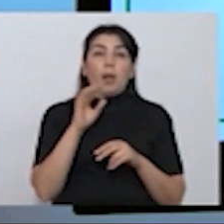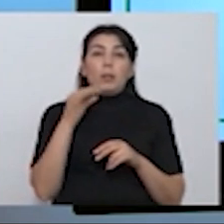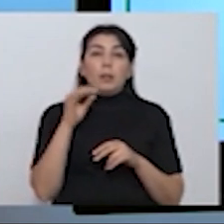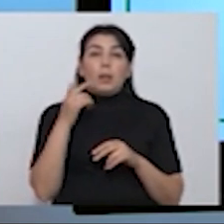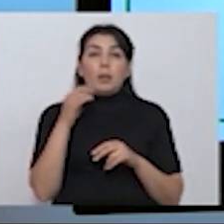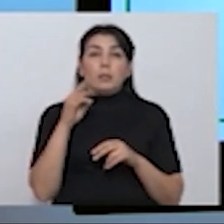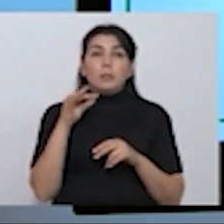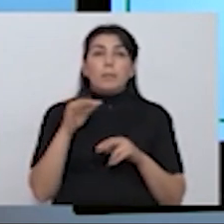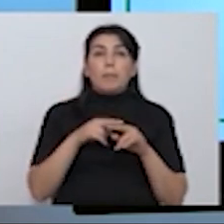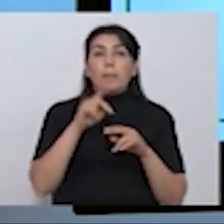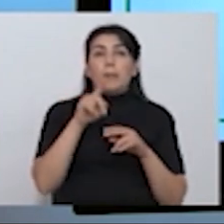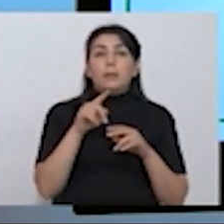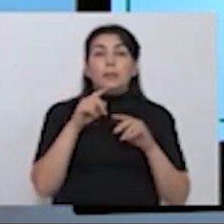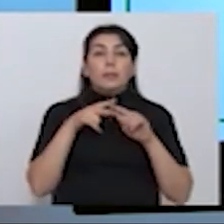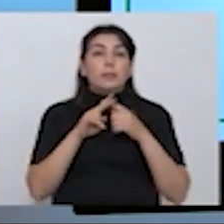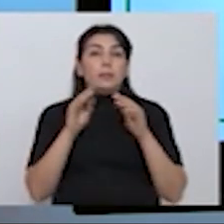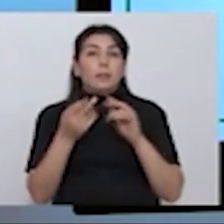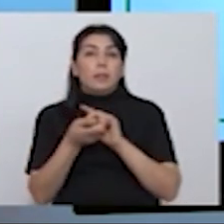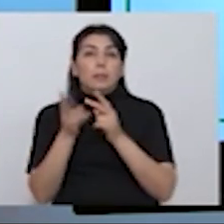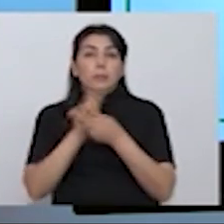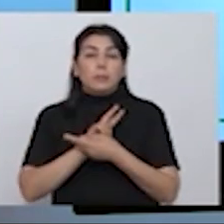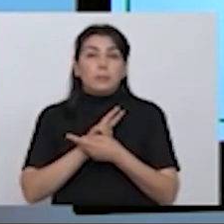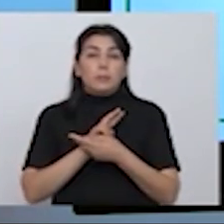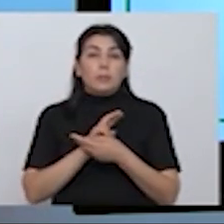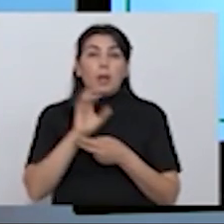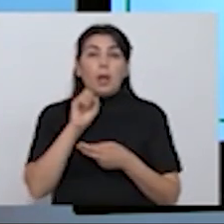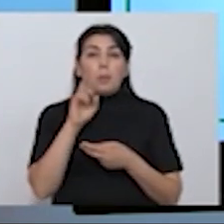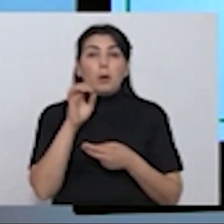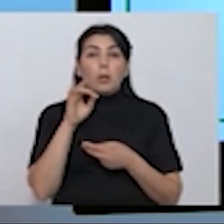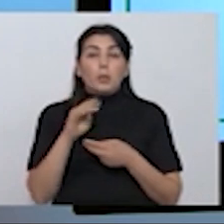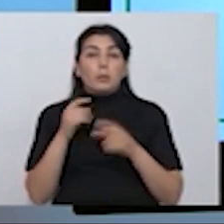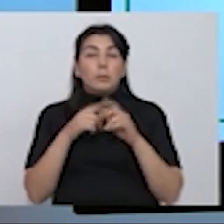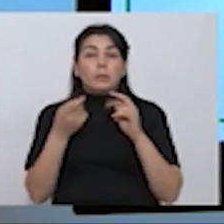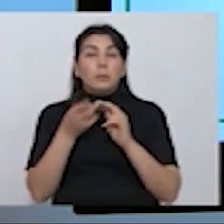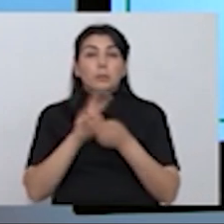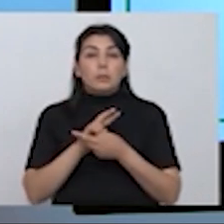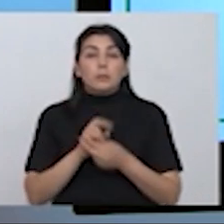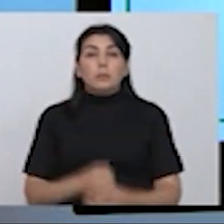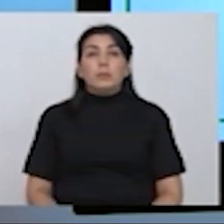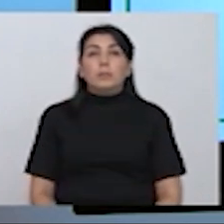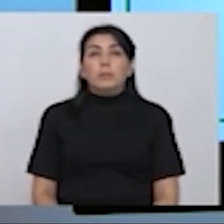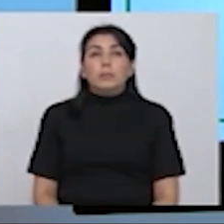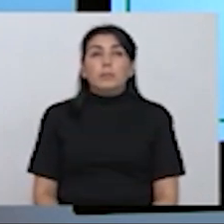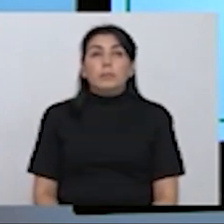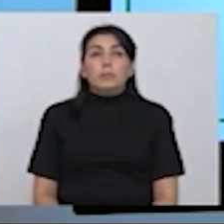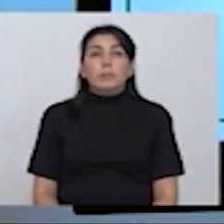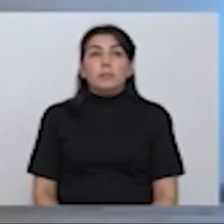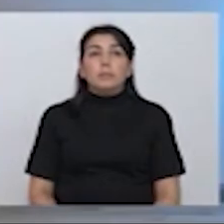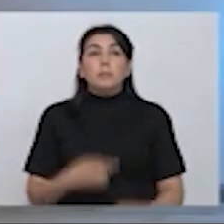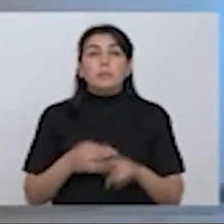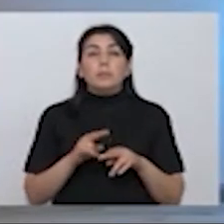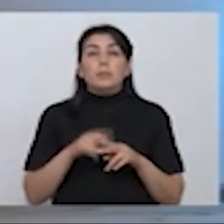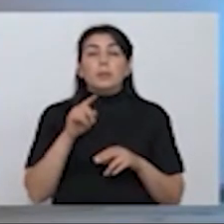hisoblanadi. Ularni qismlari bilan almashinib, axborot almashinishi krossingoverni tashkil etadi. Bu